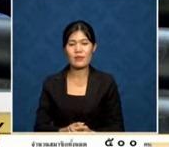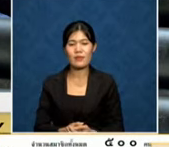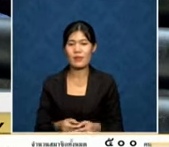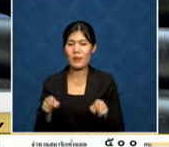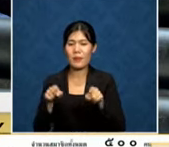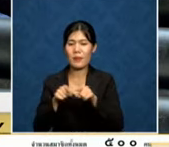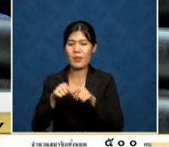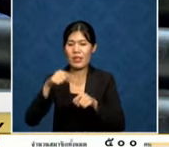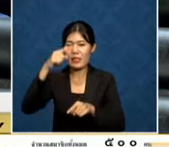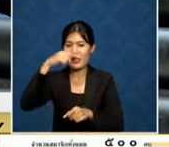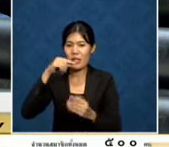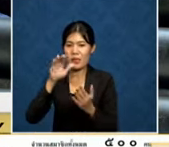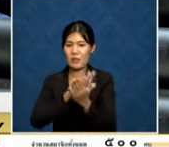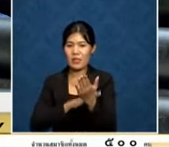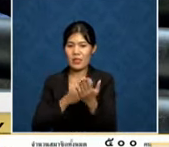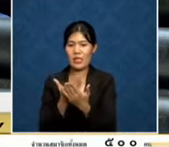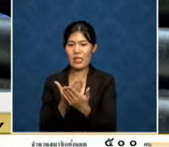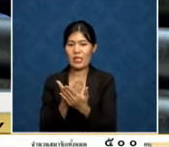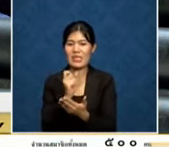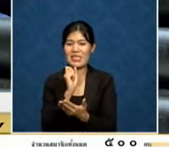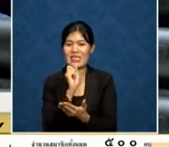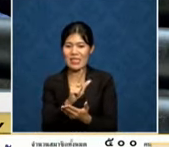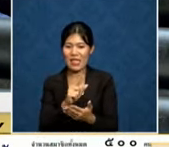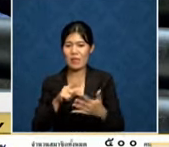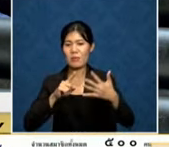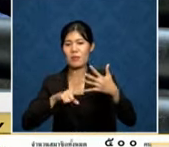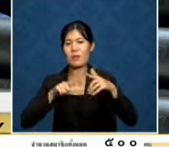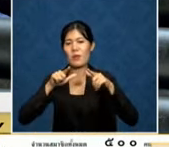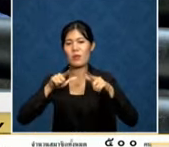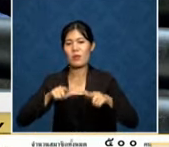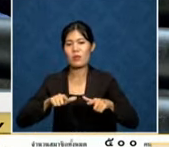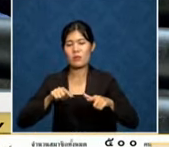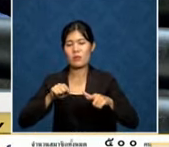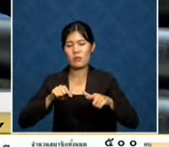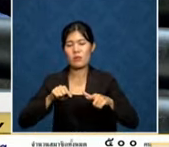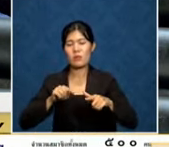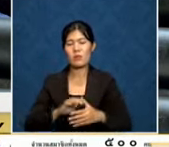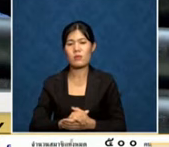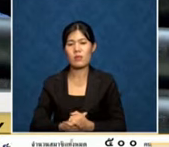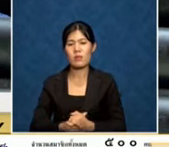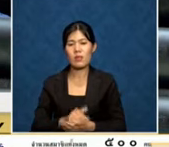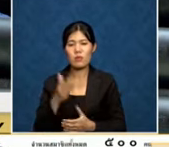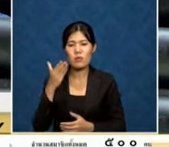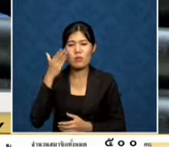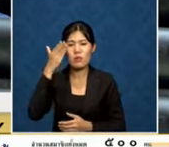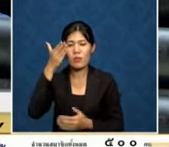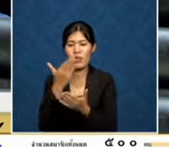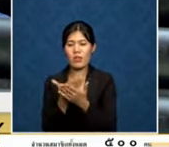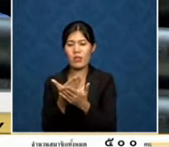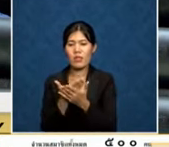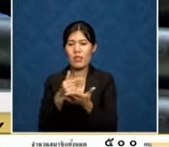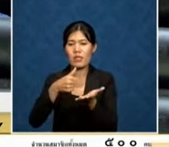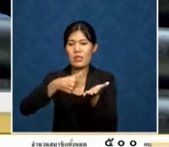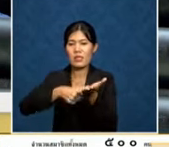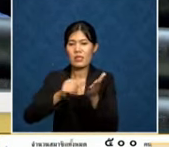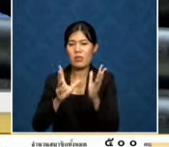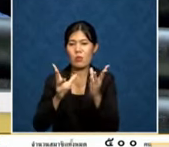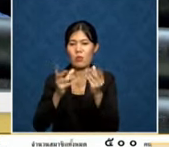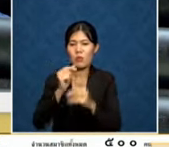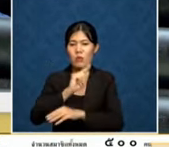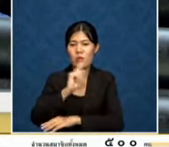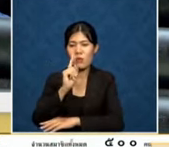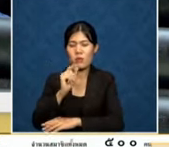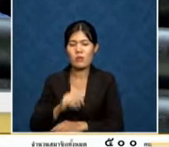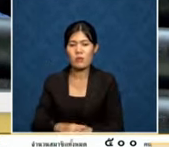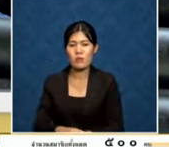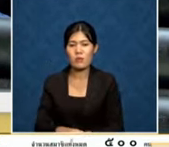เนี่ยจ่ายขั้นต่ำมาโดยตลอดนะครับคำถามคือแล้วเมื่อไหร่พวกเราจะหมดหนี้ลำพังโครงการจำนำ